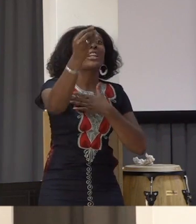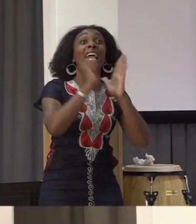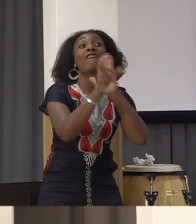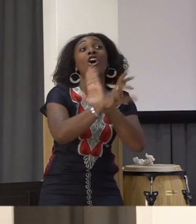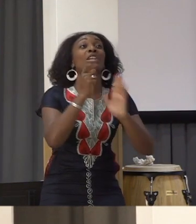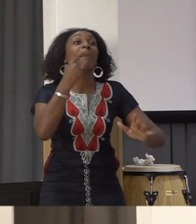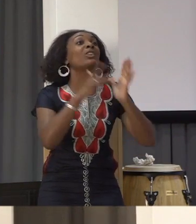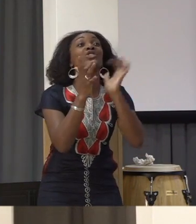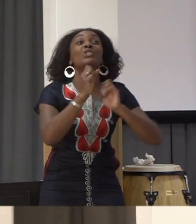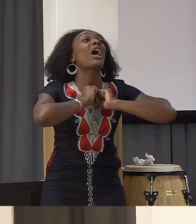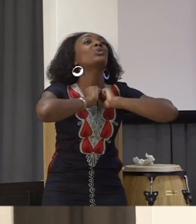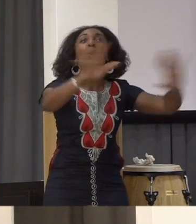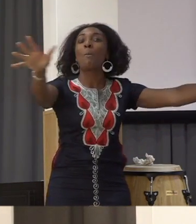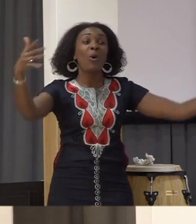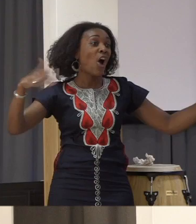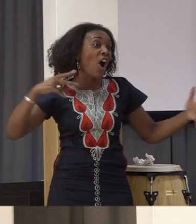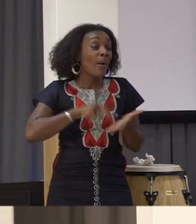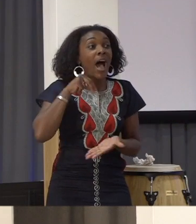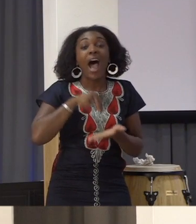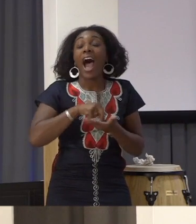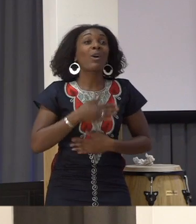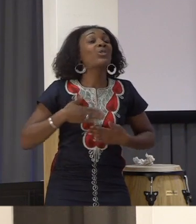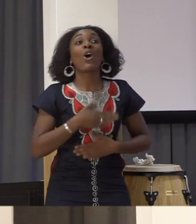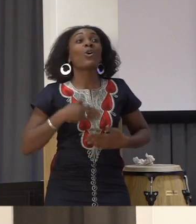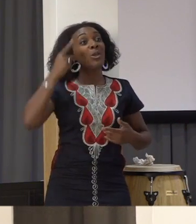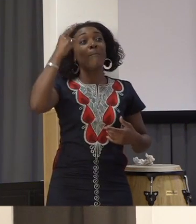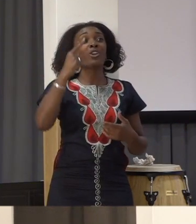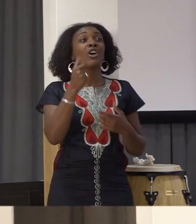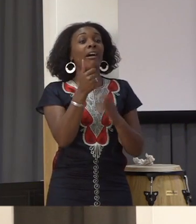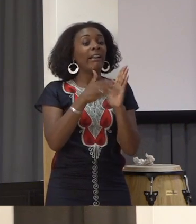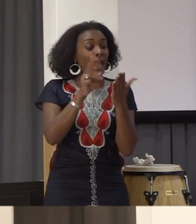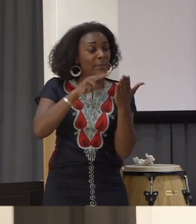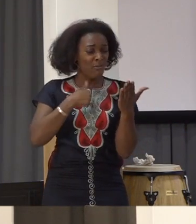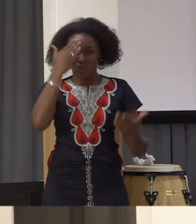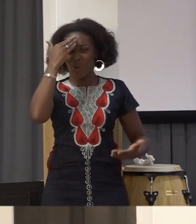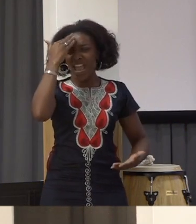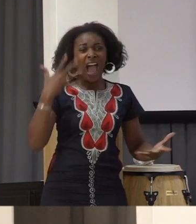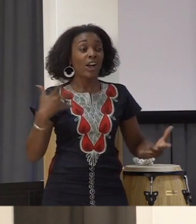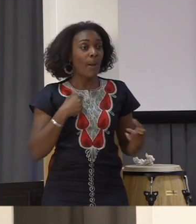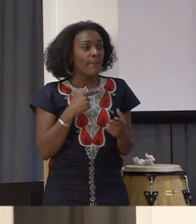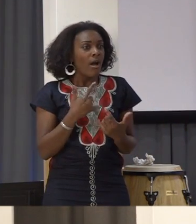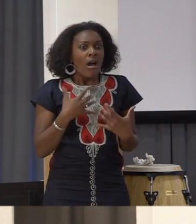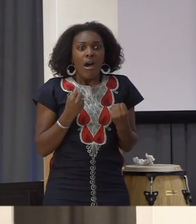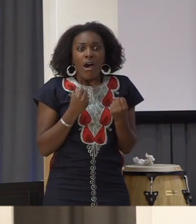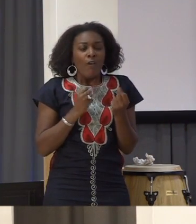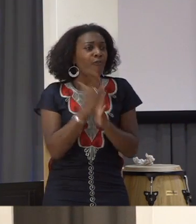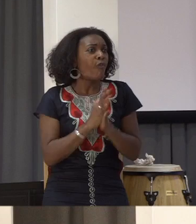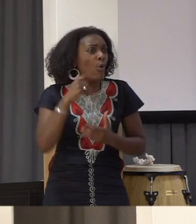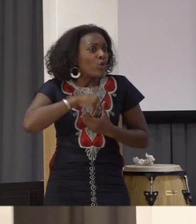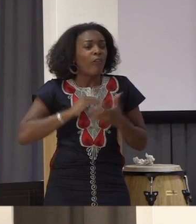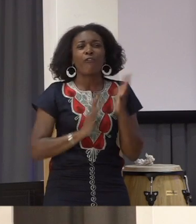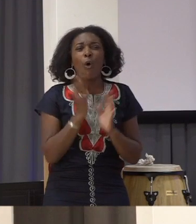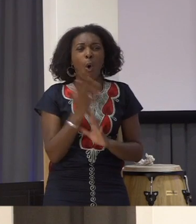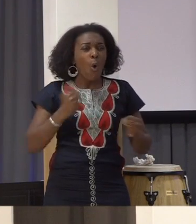entier. Vous avez lu juste un évangile et vous pensiez tout connaître de la doctrine du Seigneur. Il y avait ce zèle, il y avait ce feu, il y avait